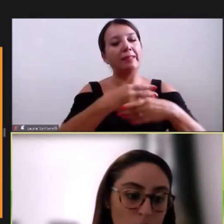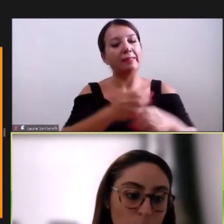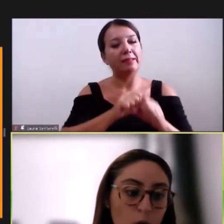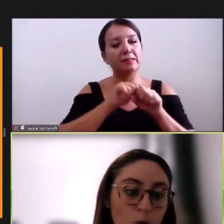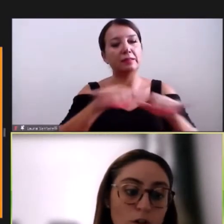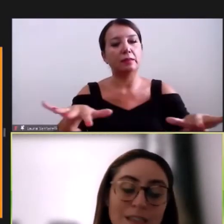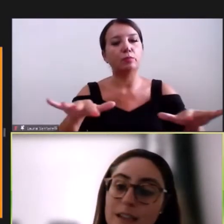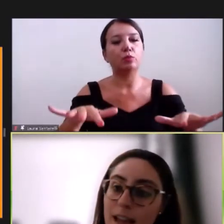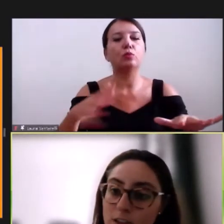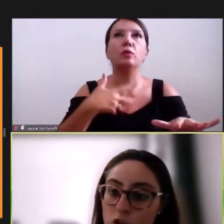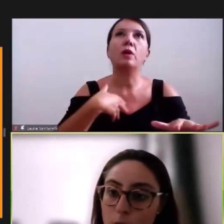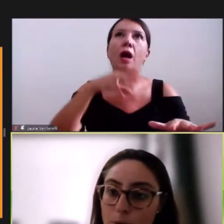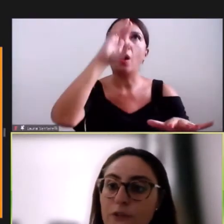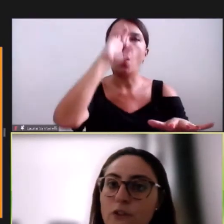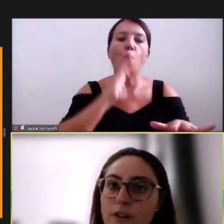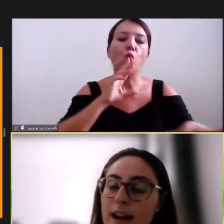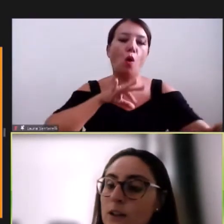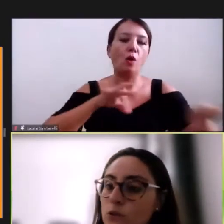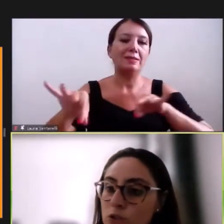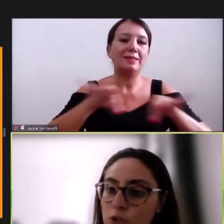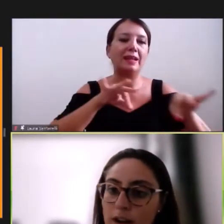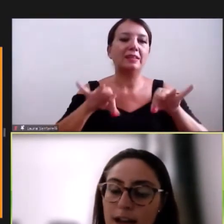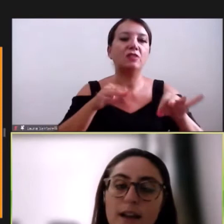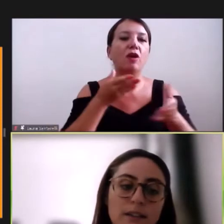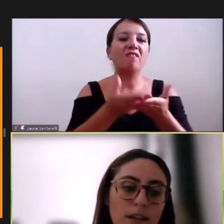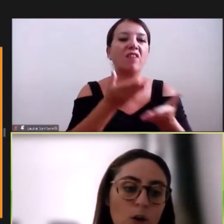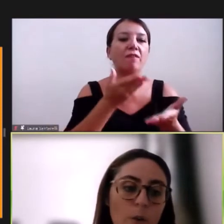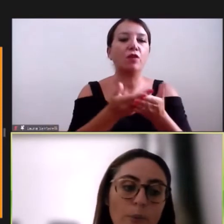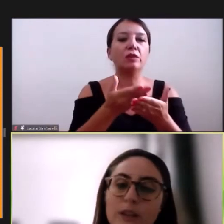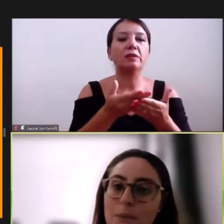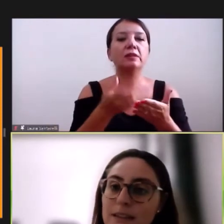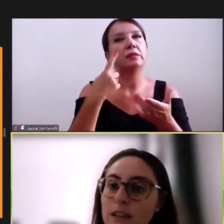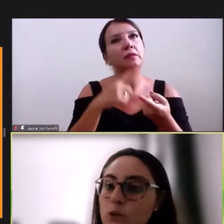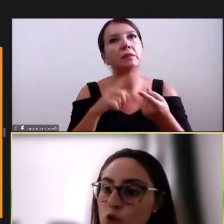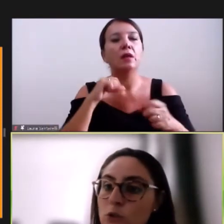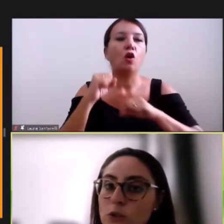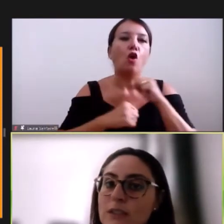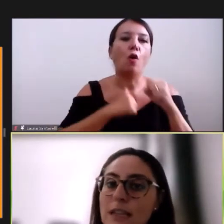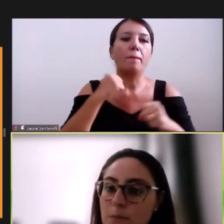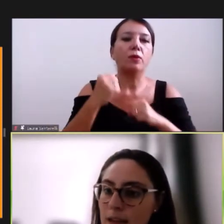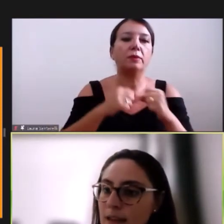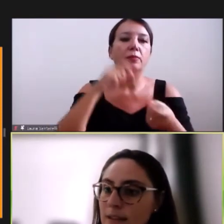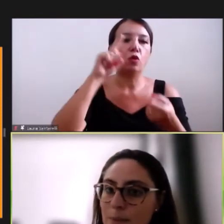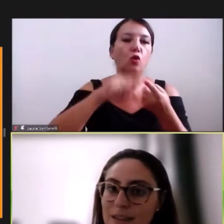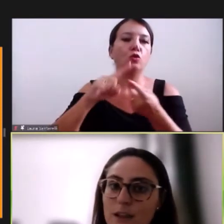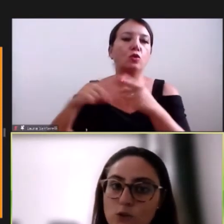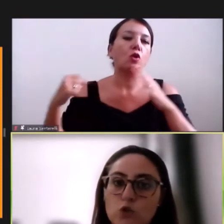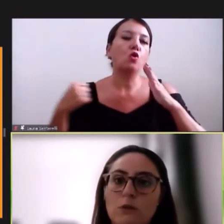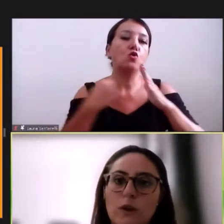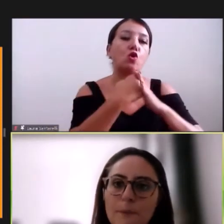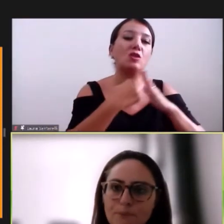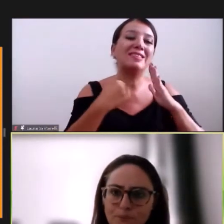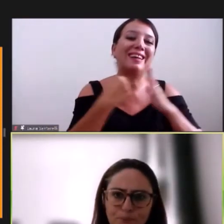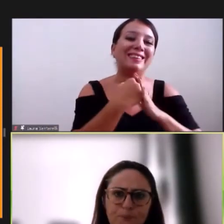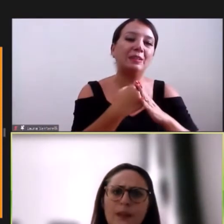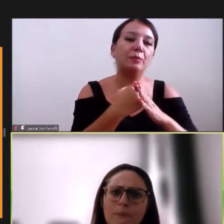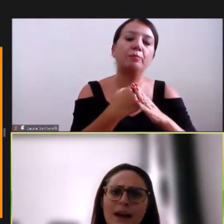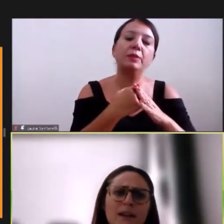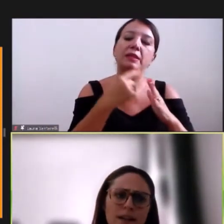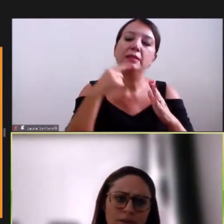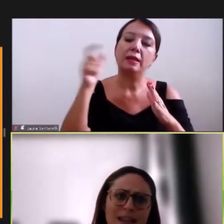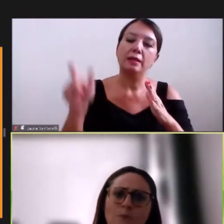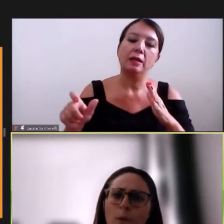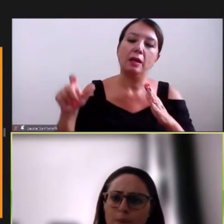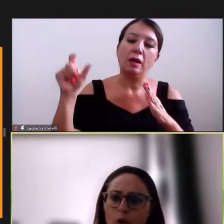svolgere, diciamo, un ruolo strategico per favorire l'adozione di comportamenti di consumo sostenibili da parte del consumatore.